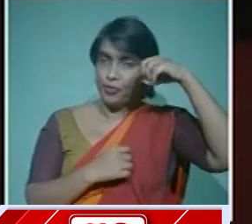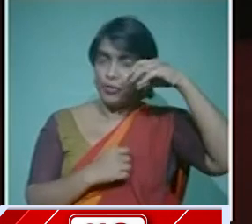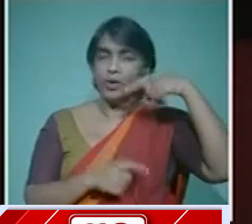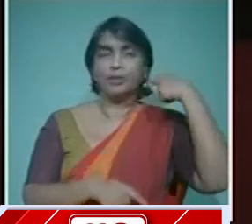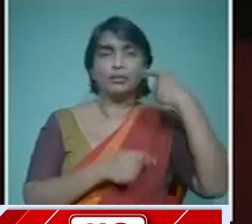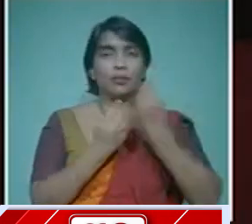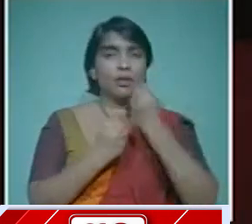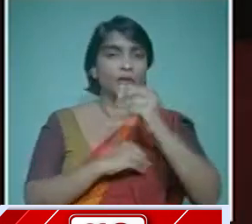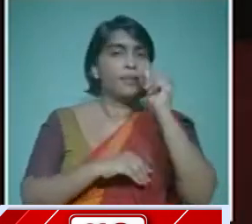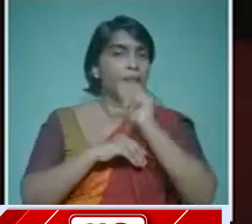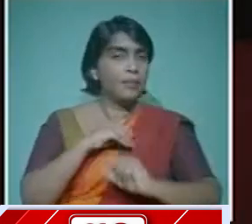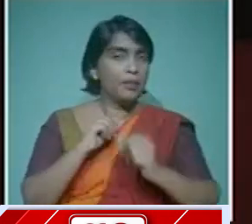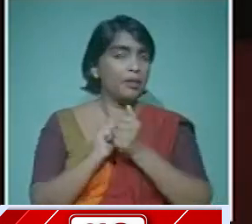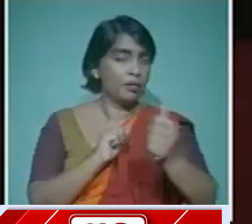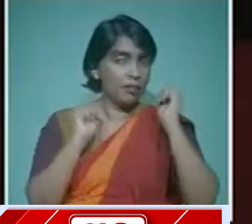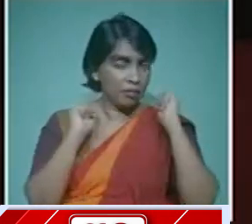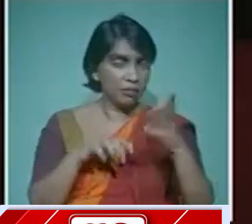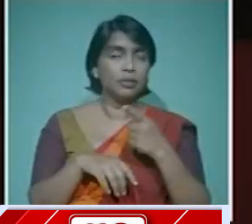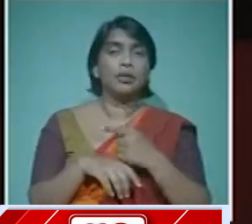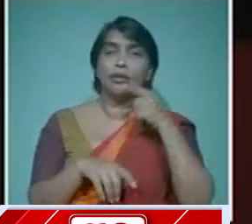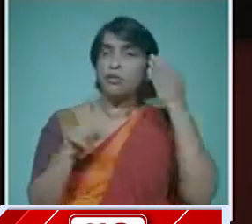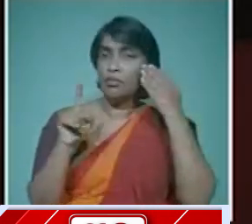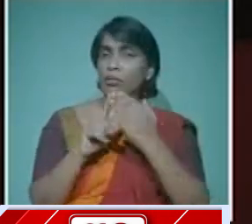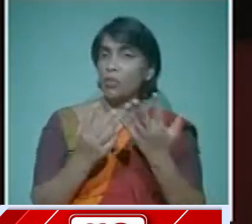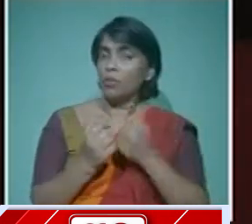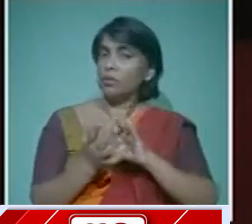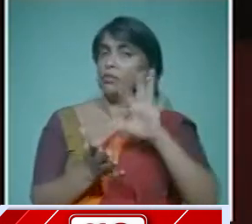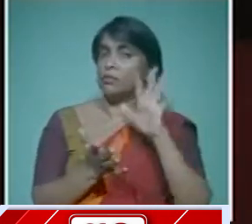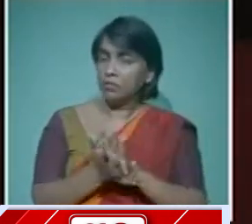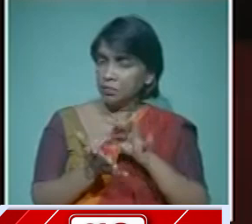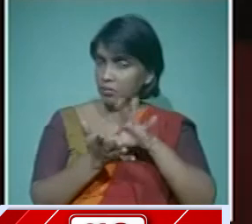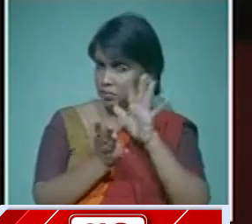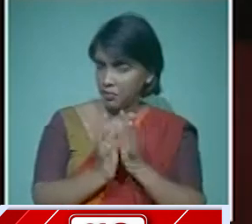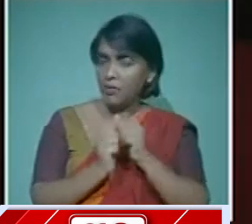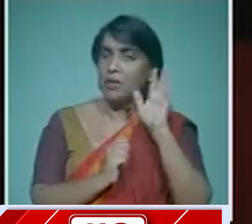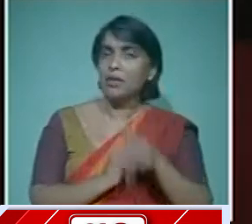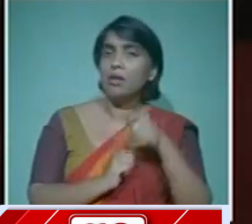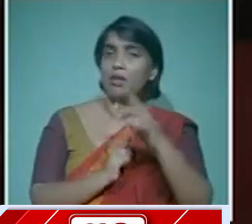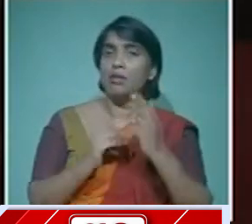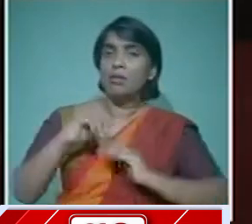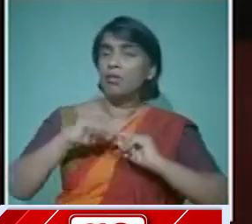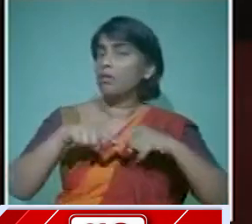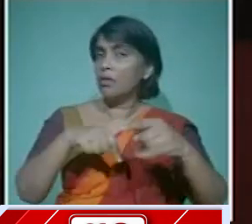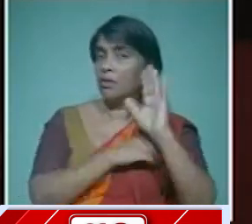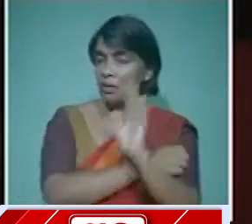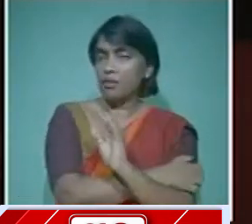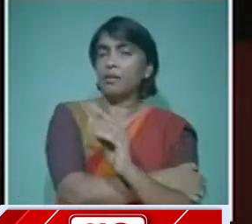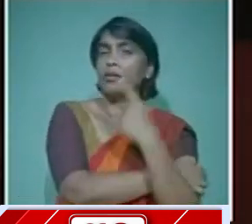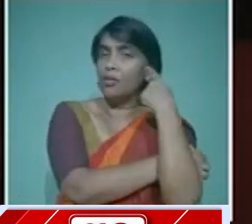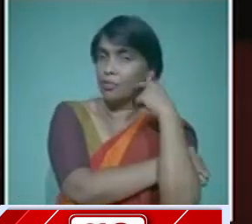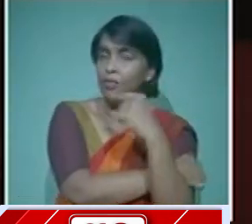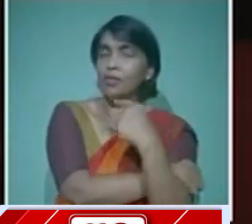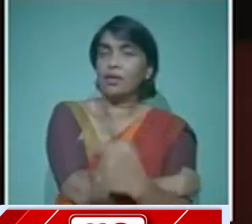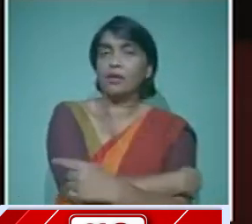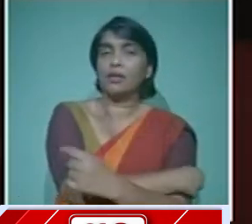ජනන සැලසුම ක්‍රියාත්මක වෙනවද? ඒ සඳහා අවශ්‍ය තීන්දු තීරණ අරගෙන තියනවද? ඒ සඳහා ක්‍රමවේදයක් ක්‍රියාත්මක කරනවා කියන එක